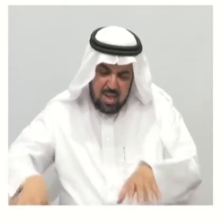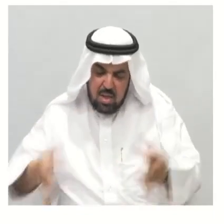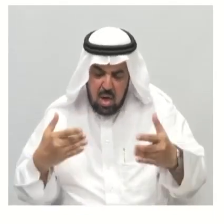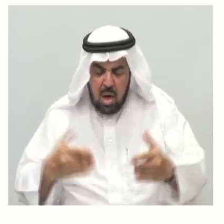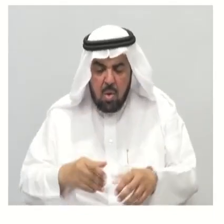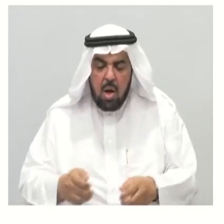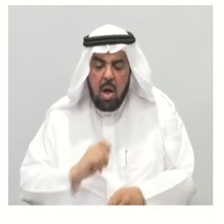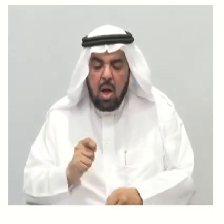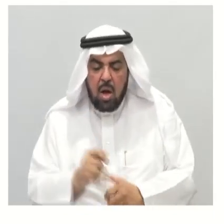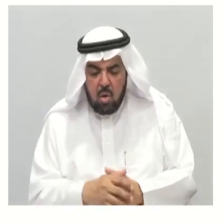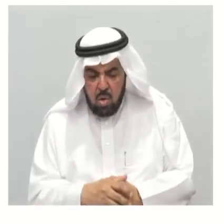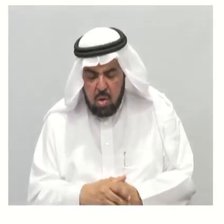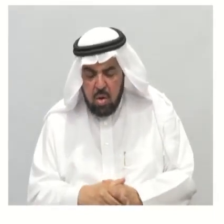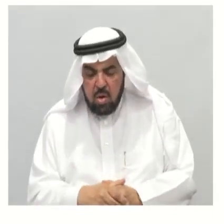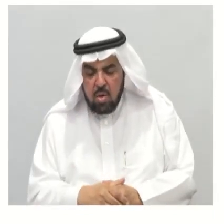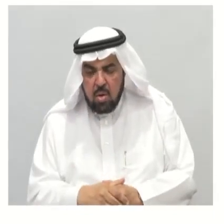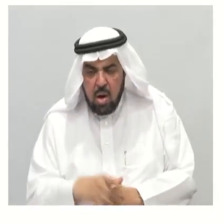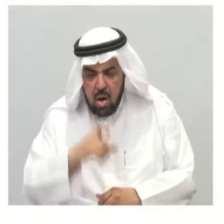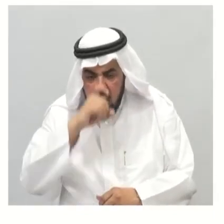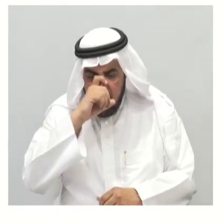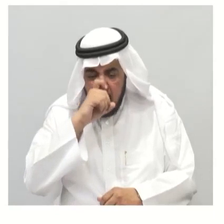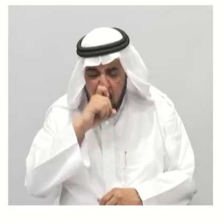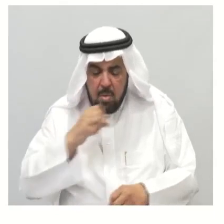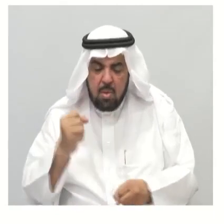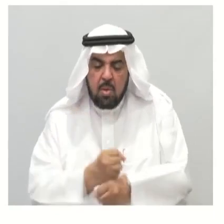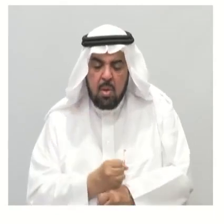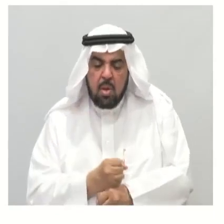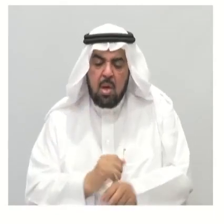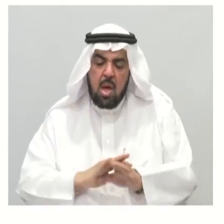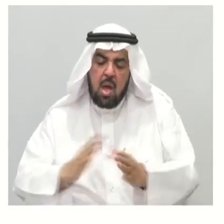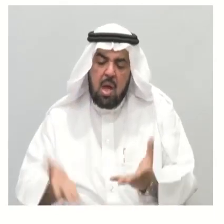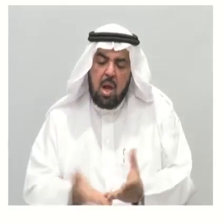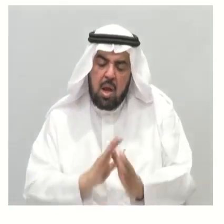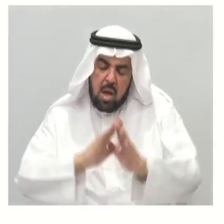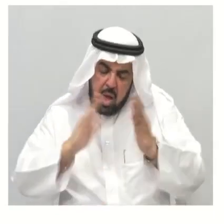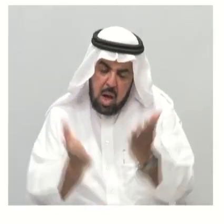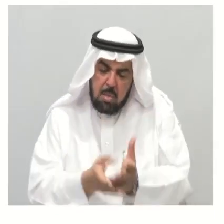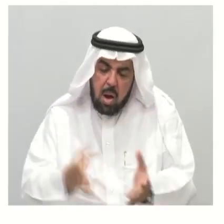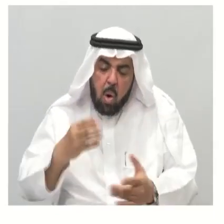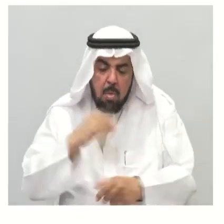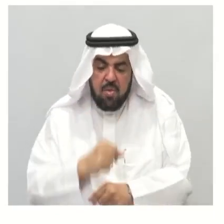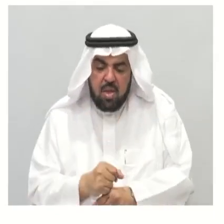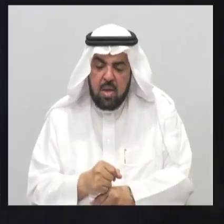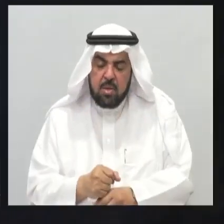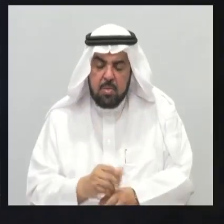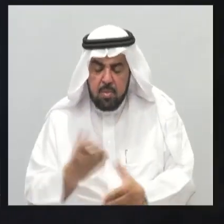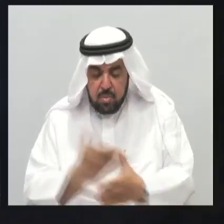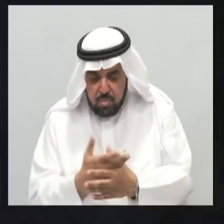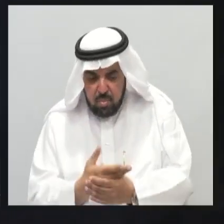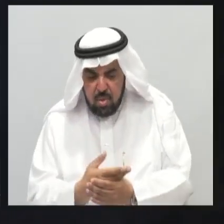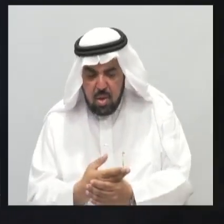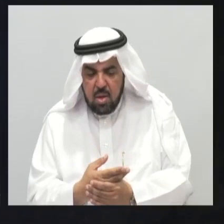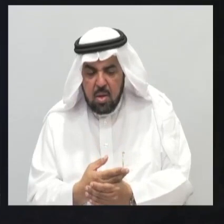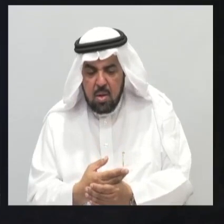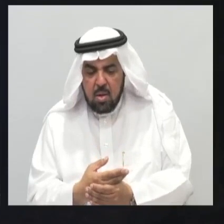الورقيات والخضار. إذن لابد من استخدام علب مفرغة من الهواء. لماذا علب مفرغة من